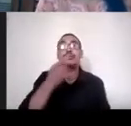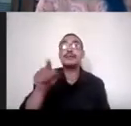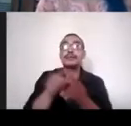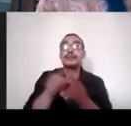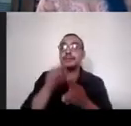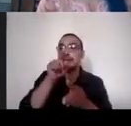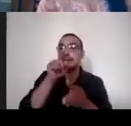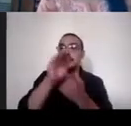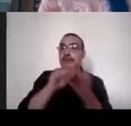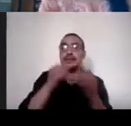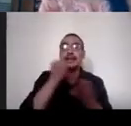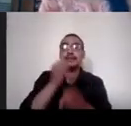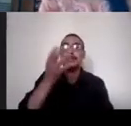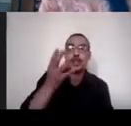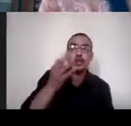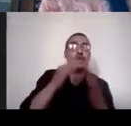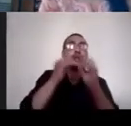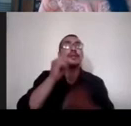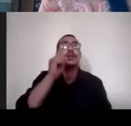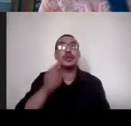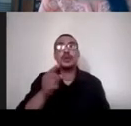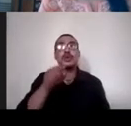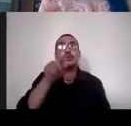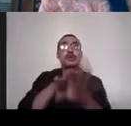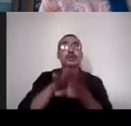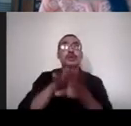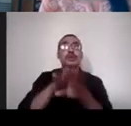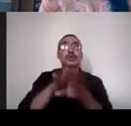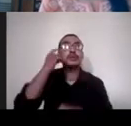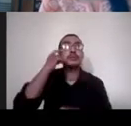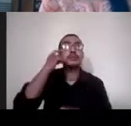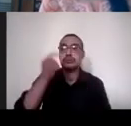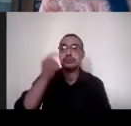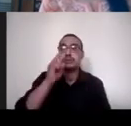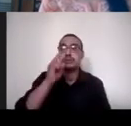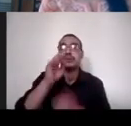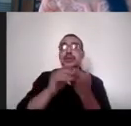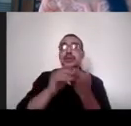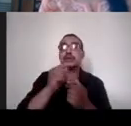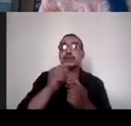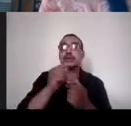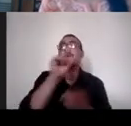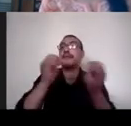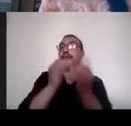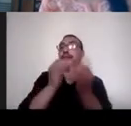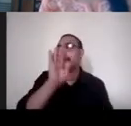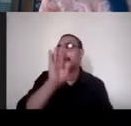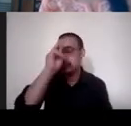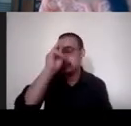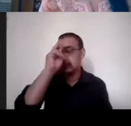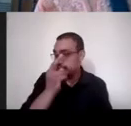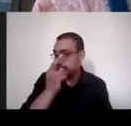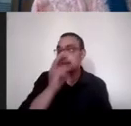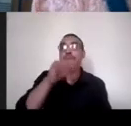घर बस्ने त हो यिनीहरूको के बुद्धि होइन यस्तो खालको चाहिँ शब्दहरू प्रयोग भइरहेका छन् कि अनि त्यसपछि अर्को